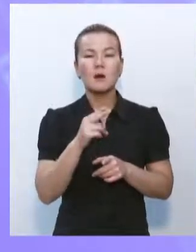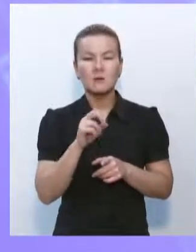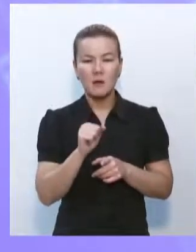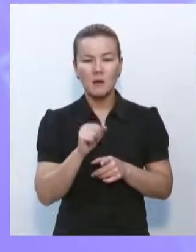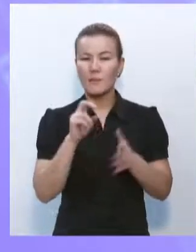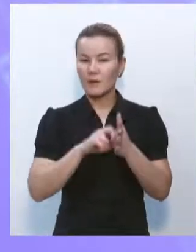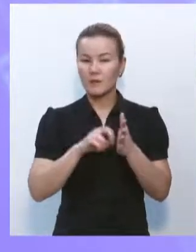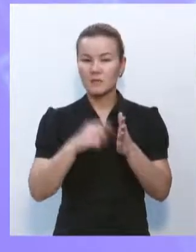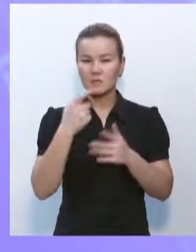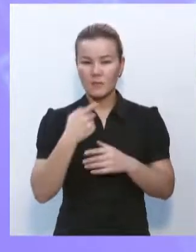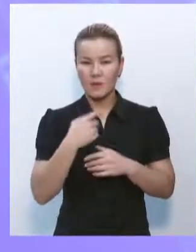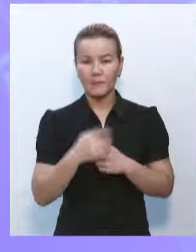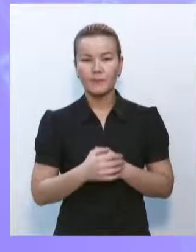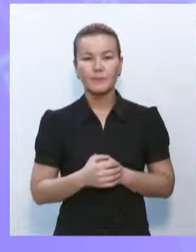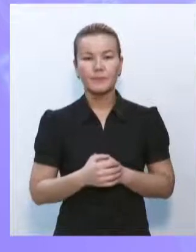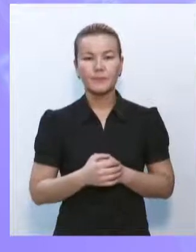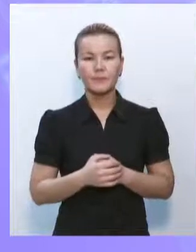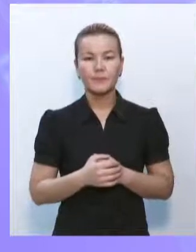Проверьте себя.